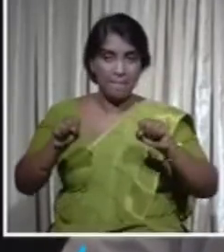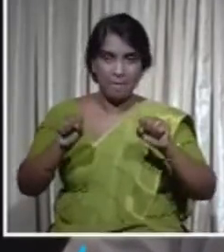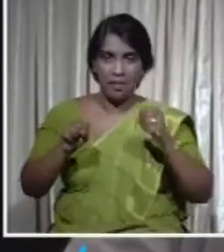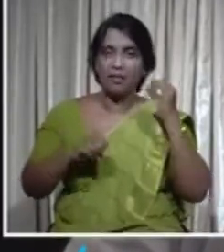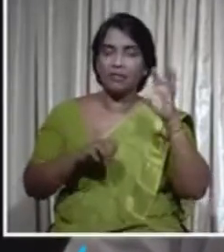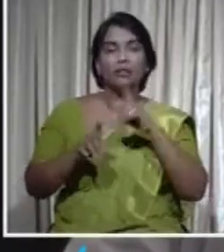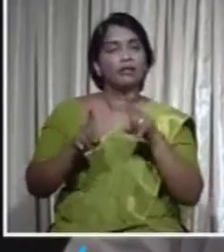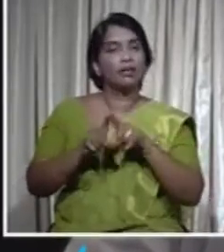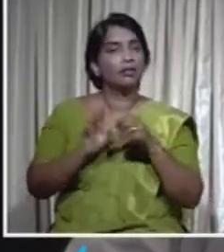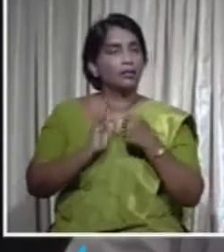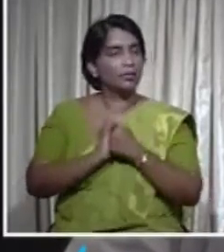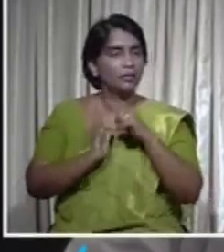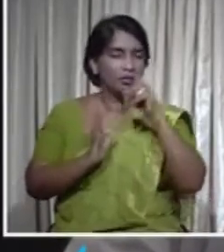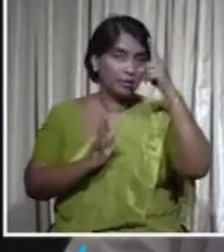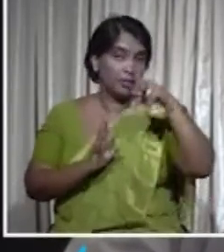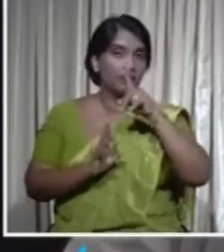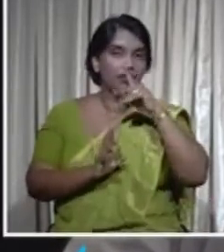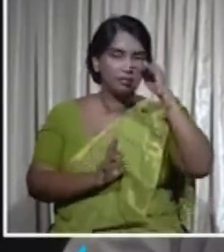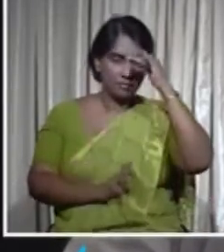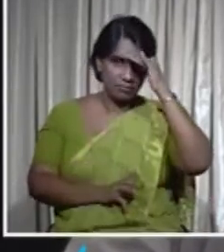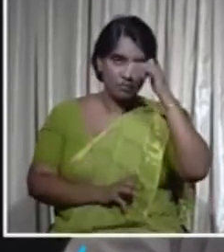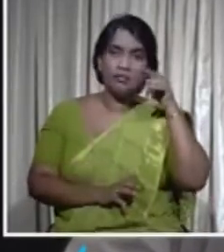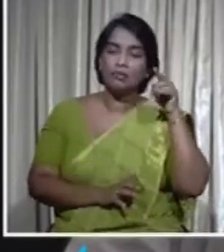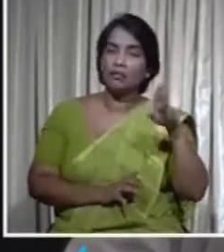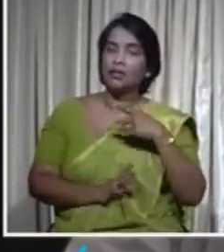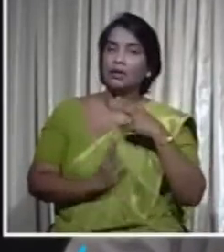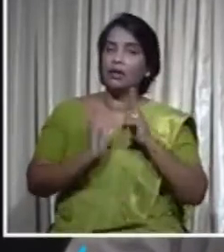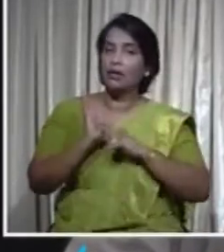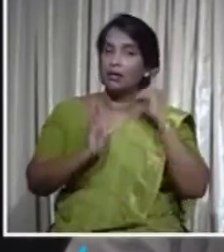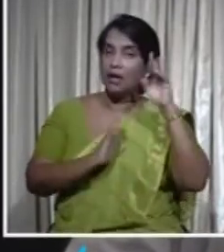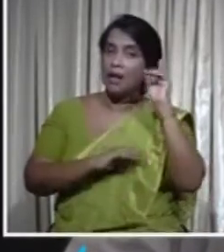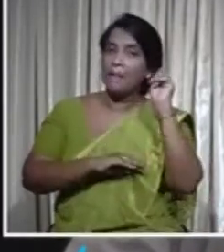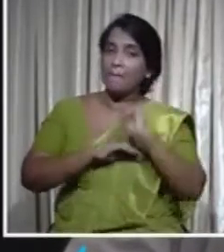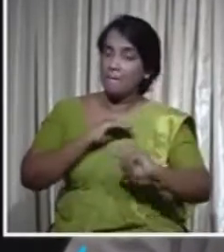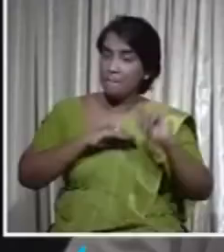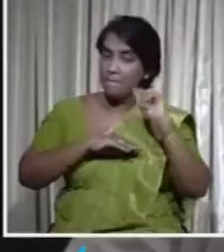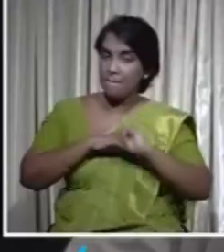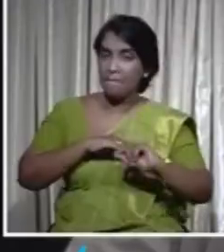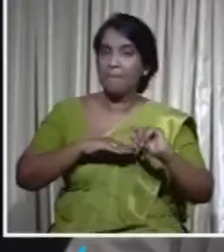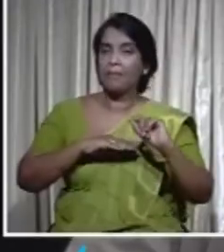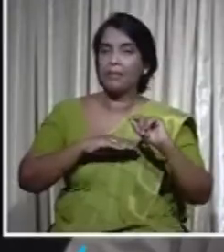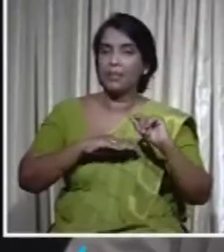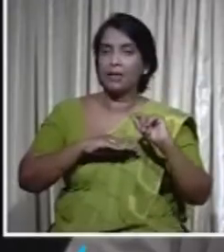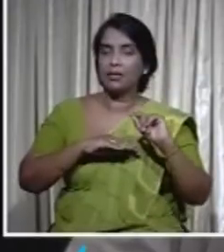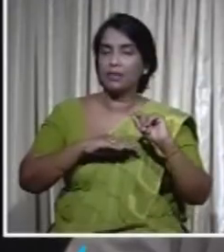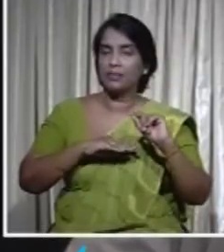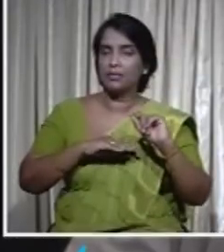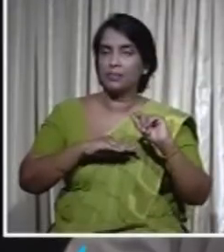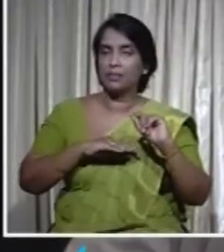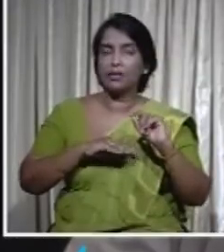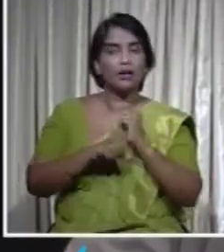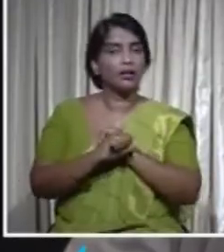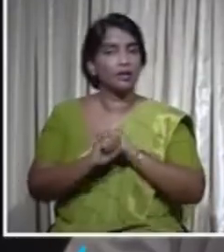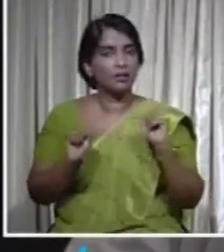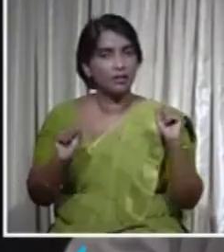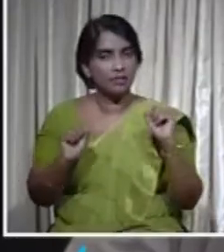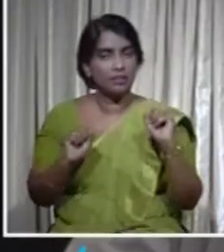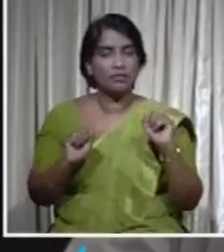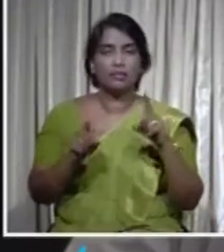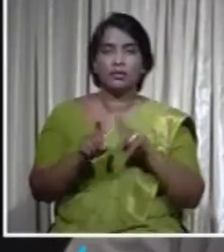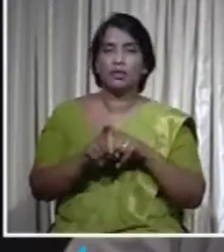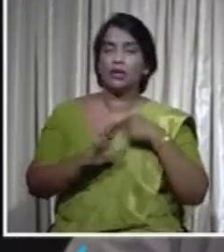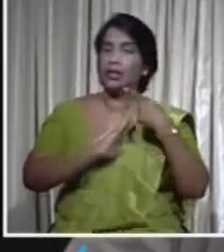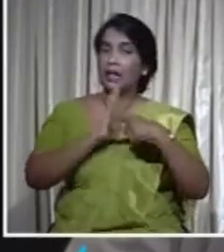விஜயரத்ன குறிப்பிட்டார். தெற்கில் கொல்லப்பட்ட பிரேமவதி மெனப்பேரி முதல் வடக்கின் இசைப்பிரியா வரையிலானவர்களின் நிலைமையை நேற்று